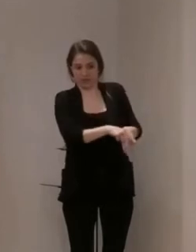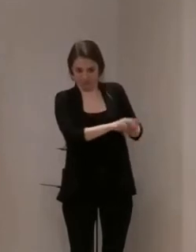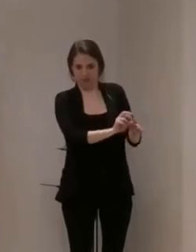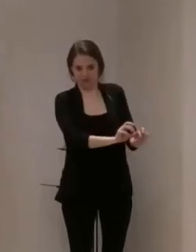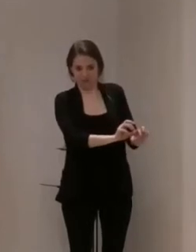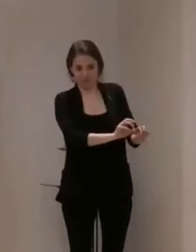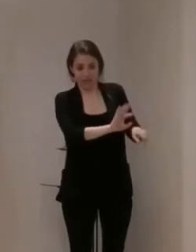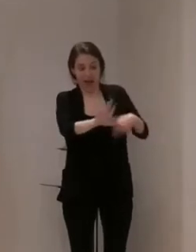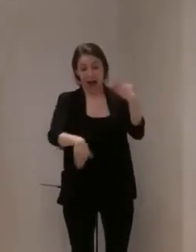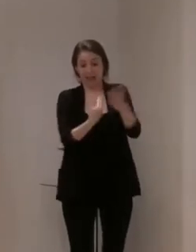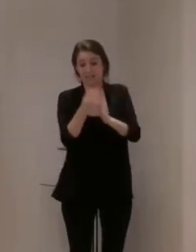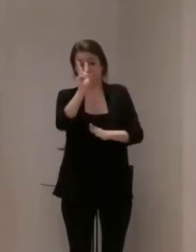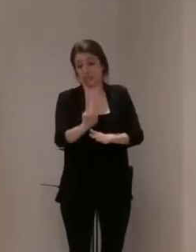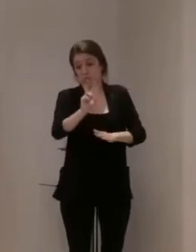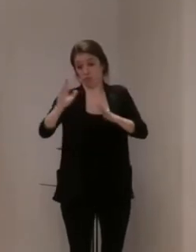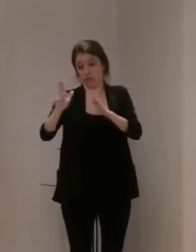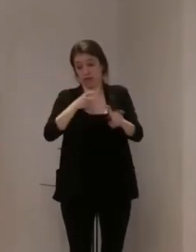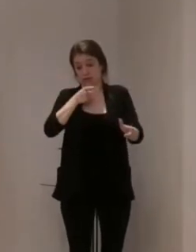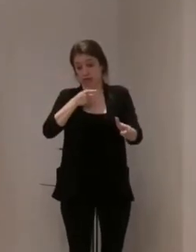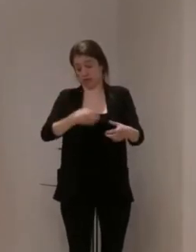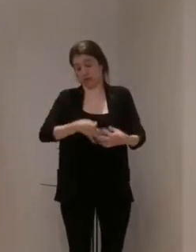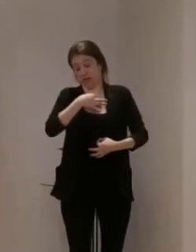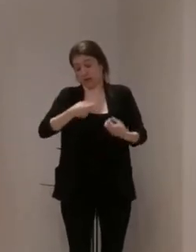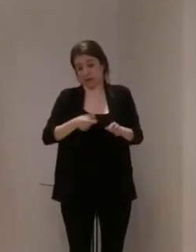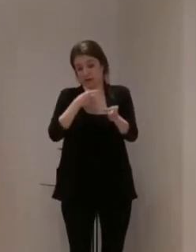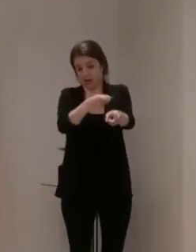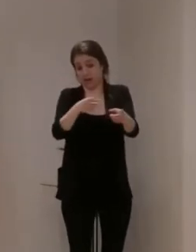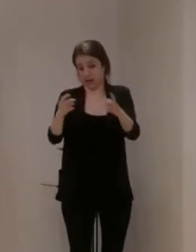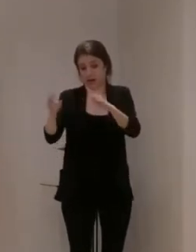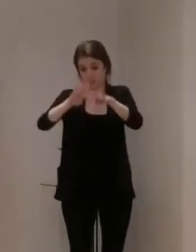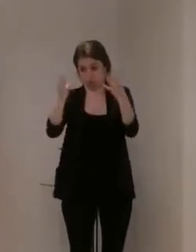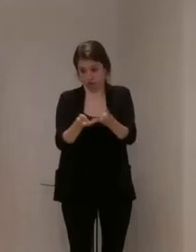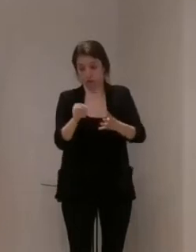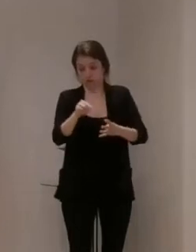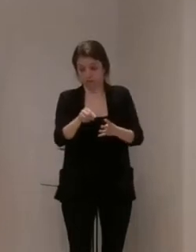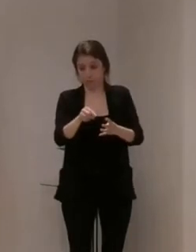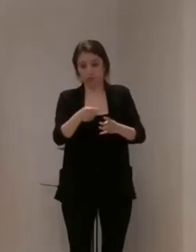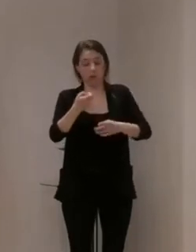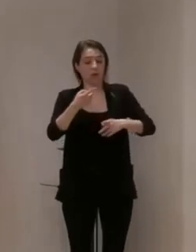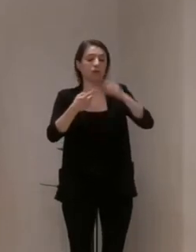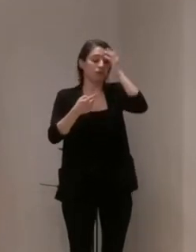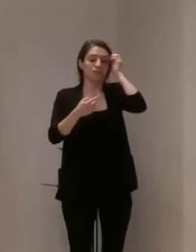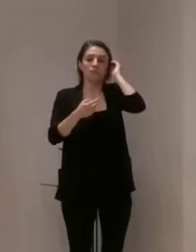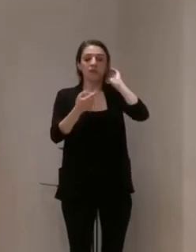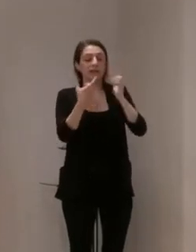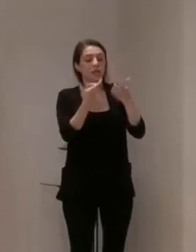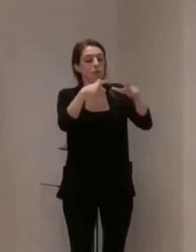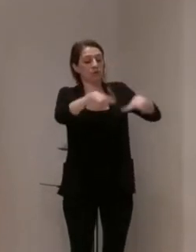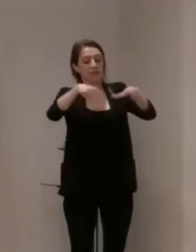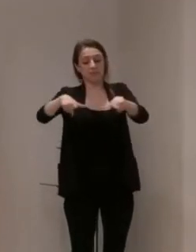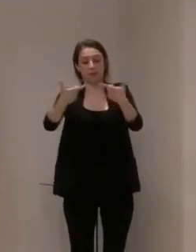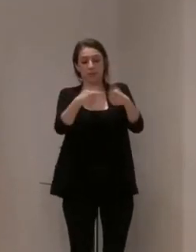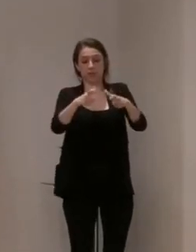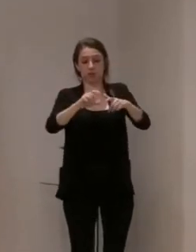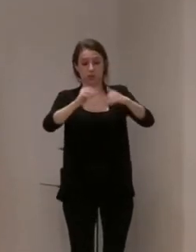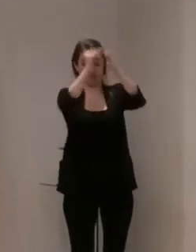fins a la Segona Guerra Mundial. Estava organitzada per grups. Tenien els despatxos al